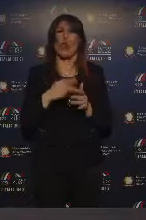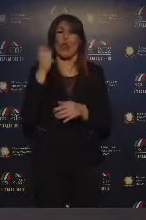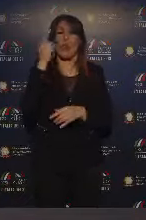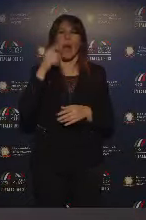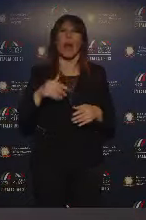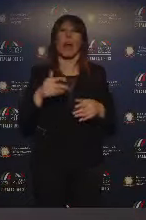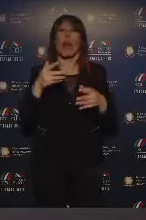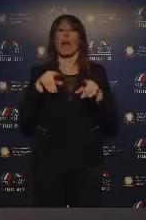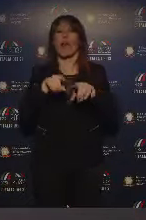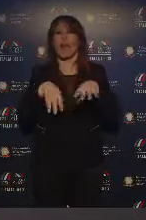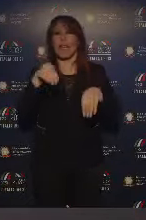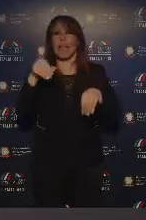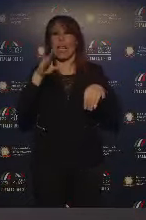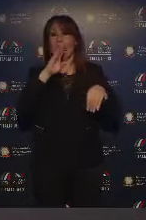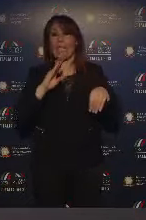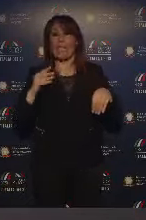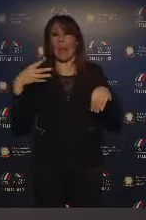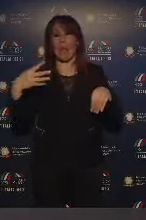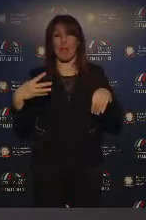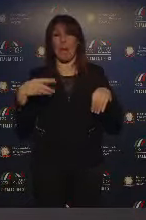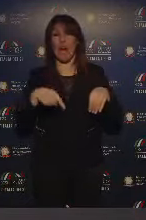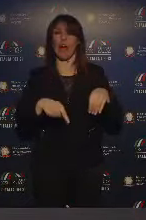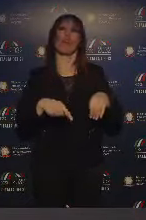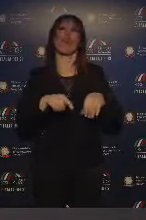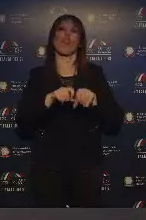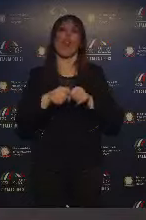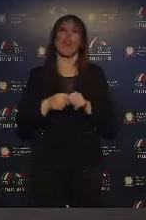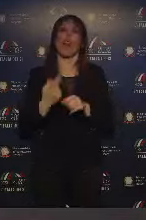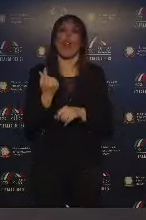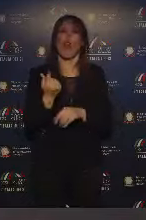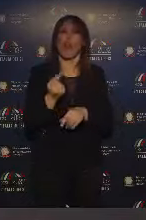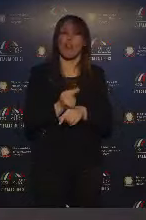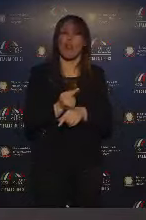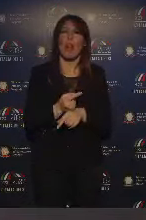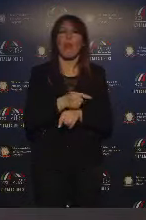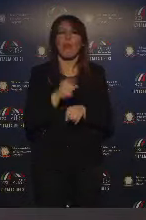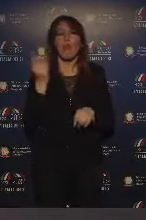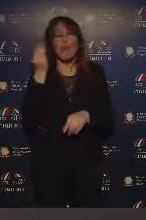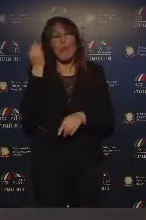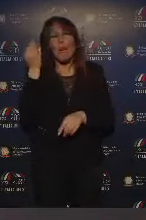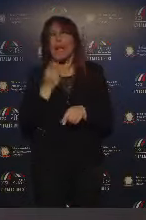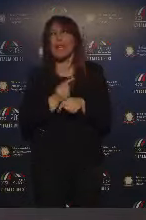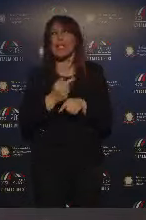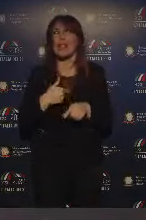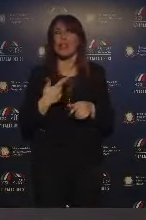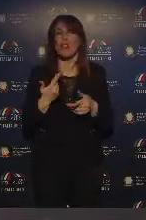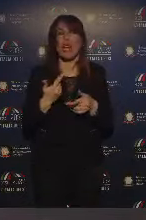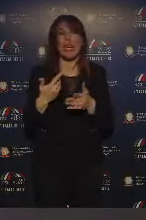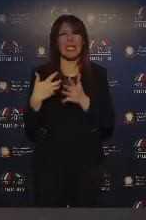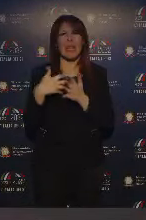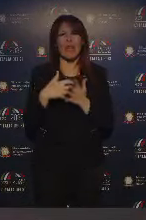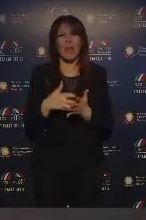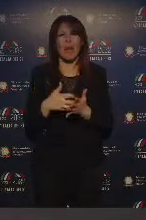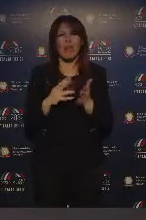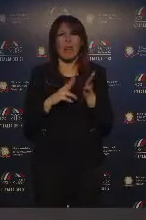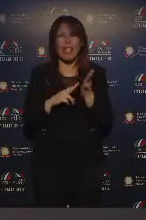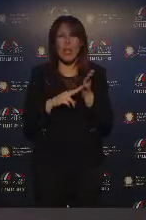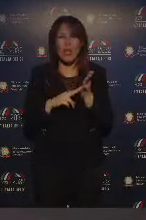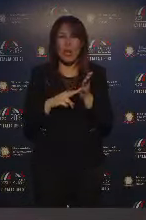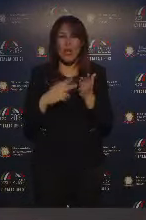danno commerciale Ma pensate a a quanto ci sarebbe costato in termini di risarcimento di assicurazione per